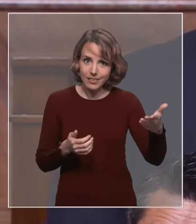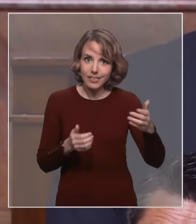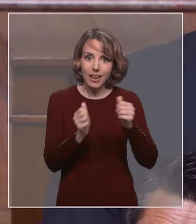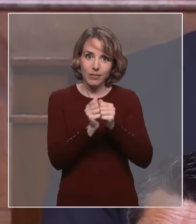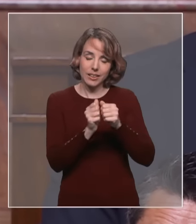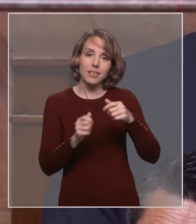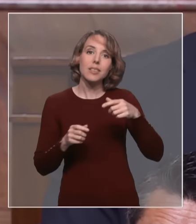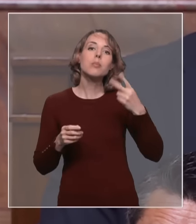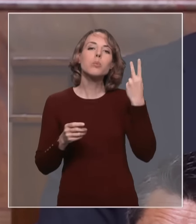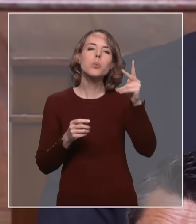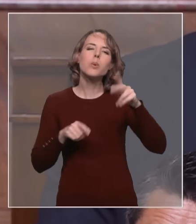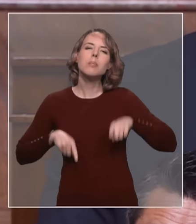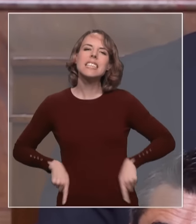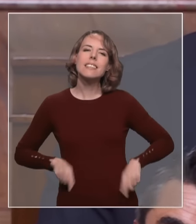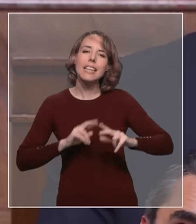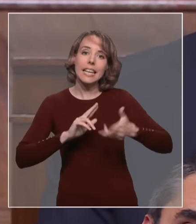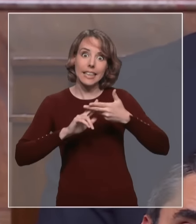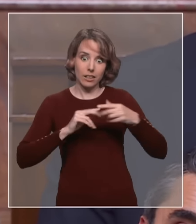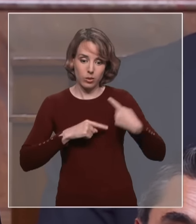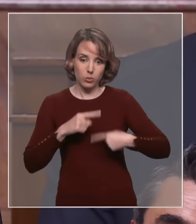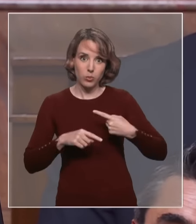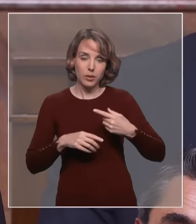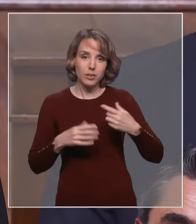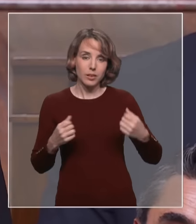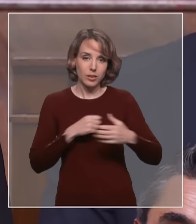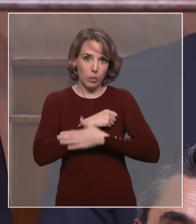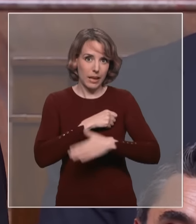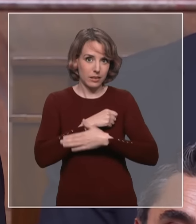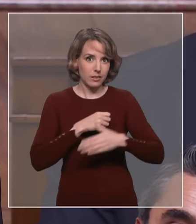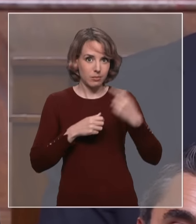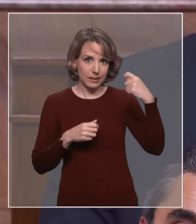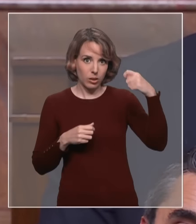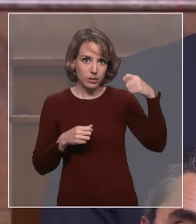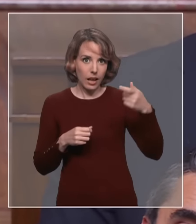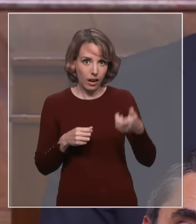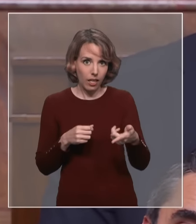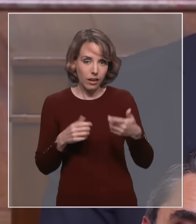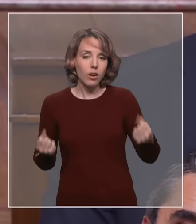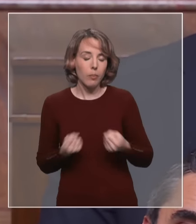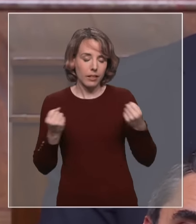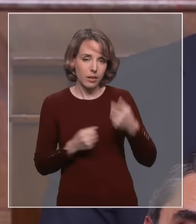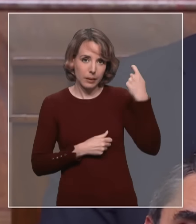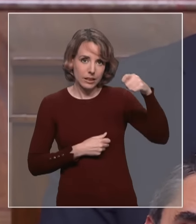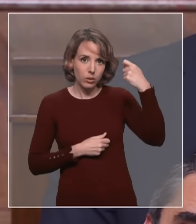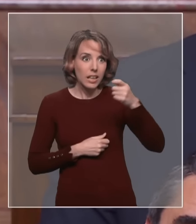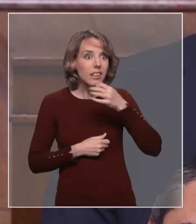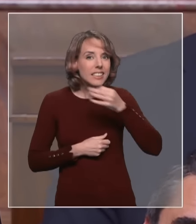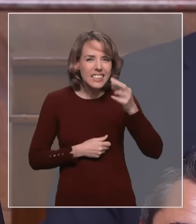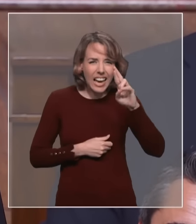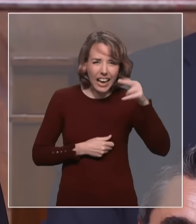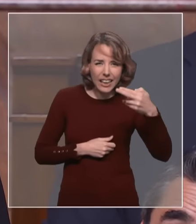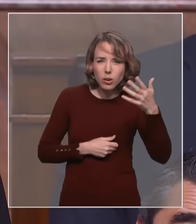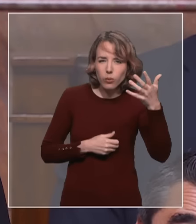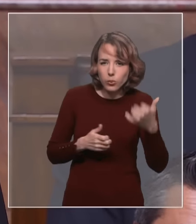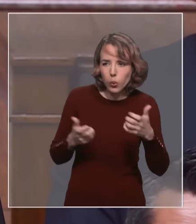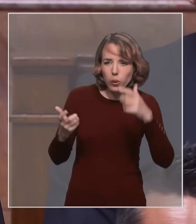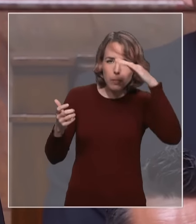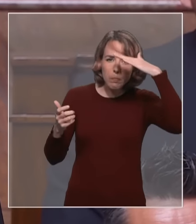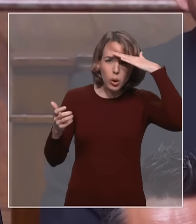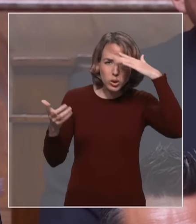Marina Ferrari, qui en pleine campagne présidentielle annonçait que le RN voulait, je cite, « liquider la Poste ». Vous avez